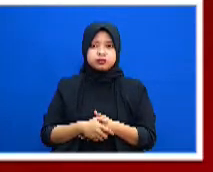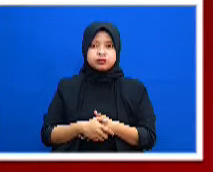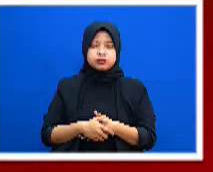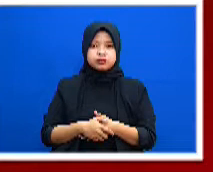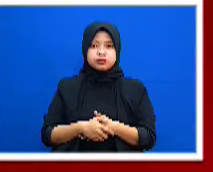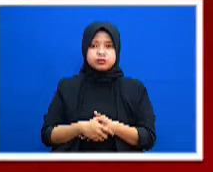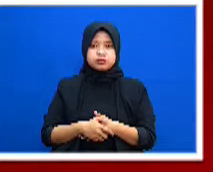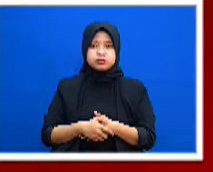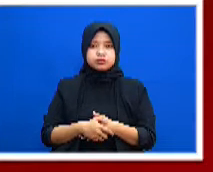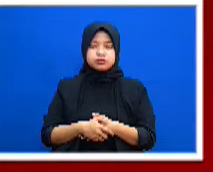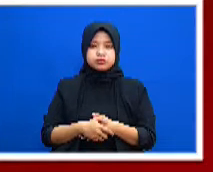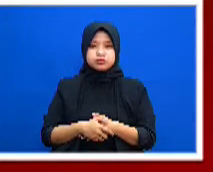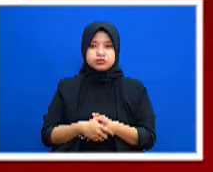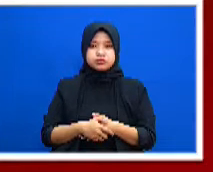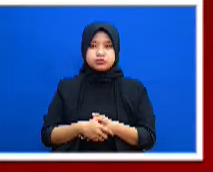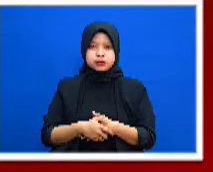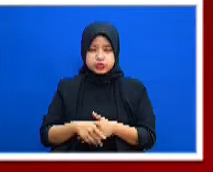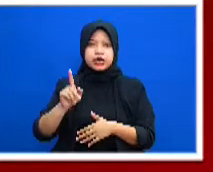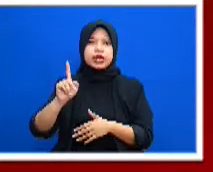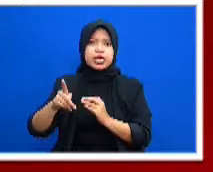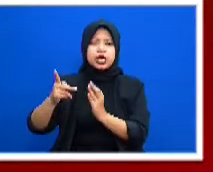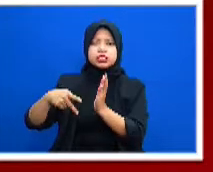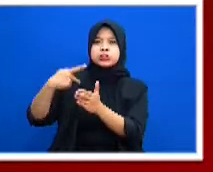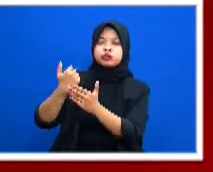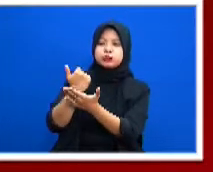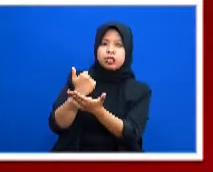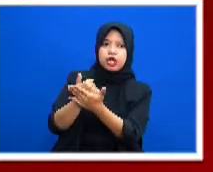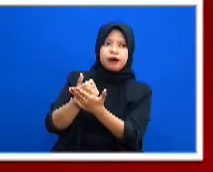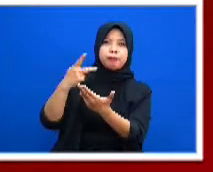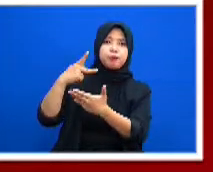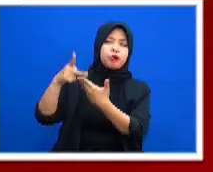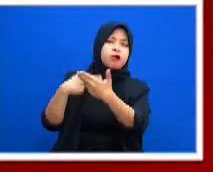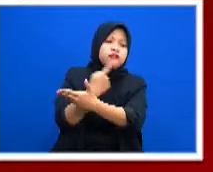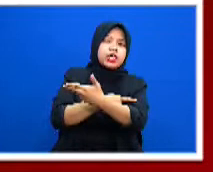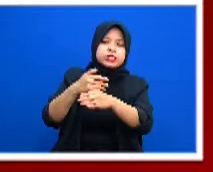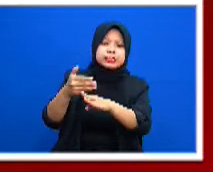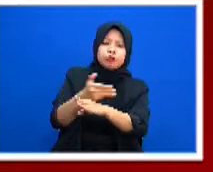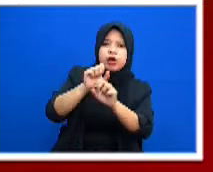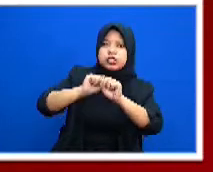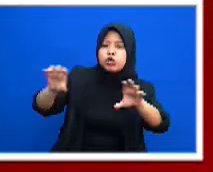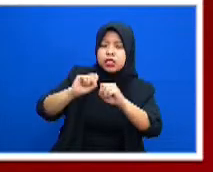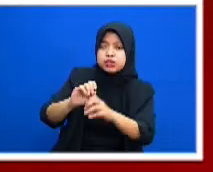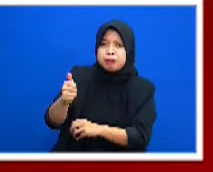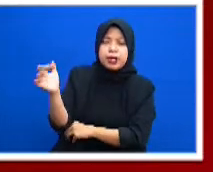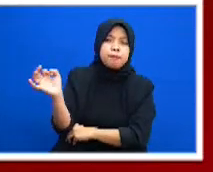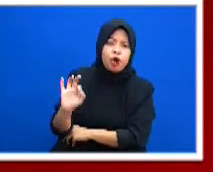sebelum vaksin ini tersosialisasi dengan bagus, banyak yang melakukan